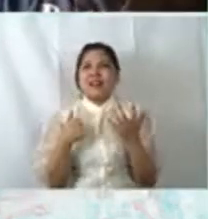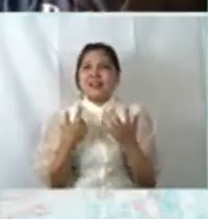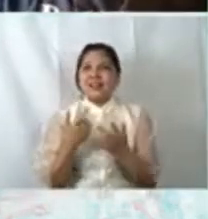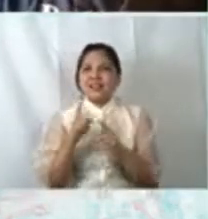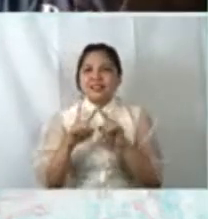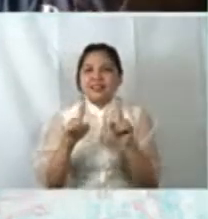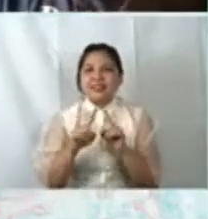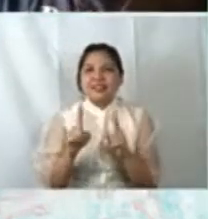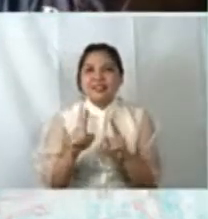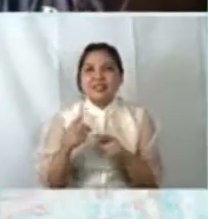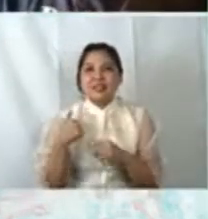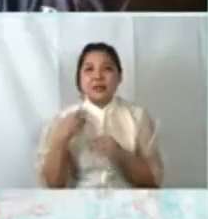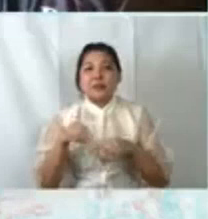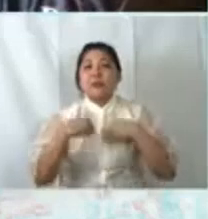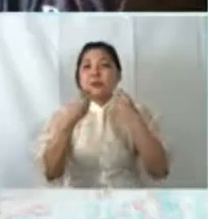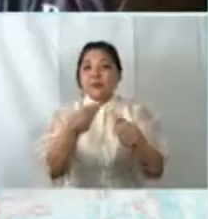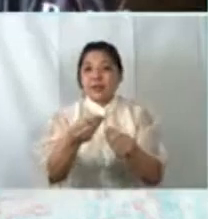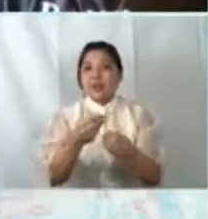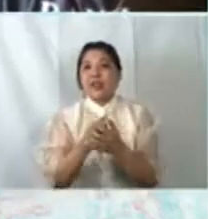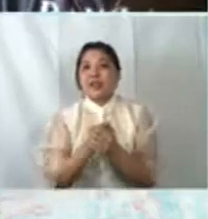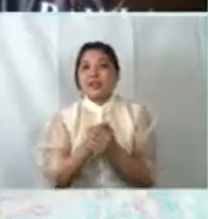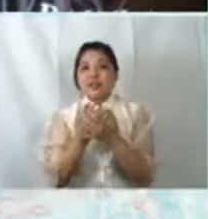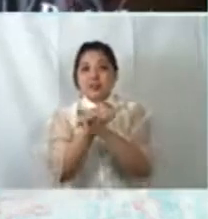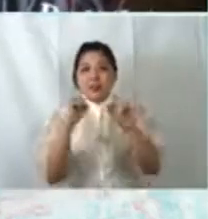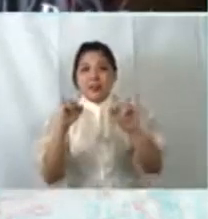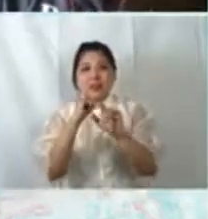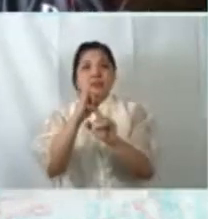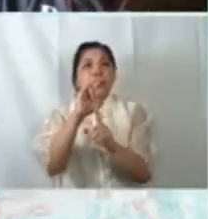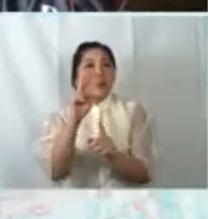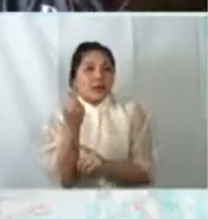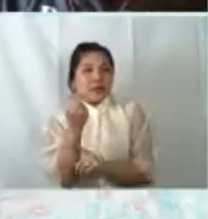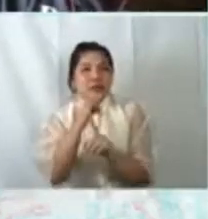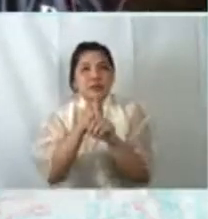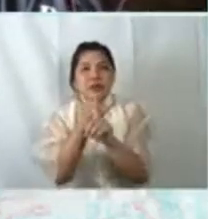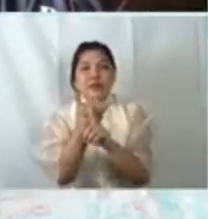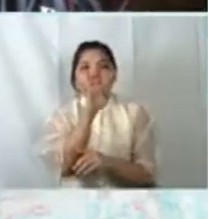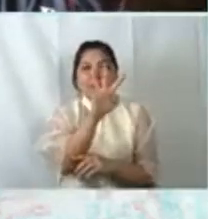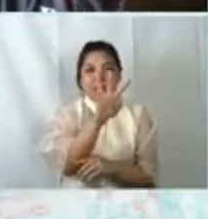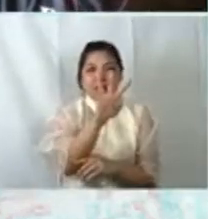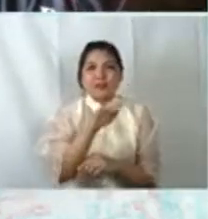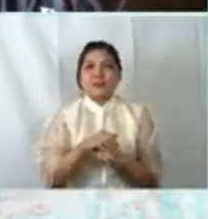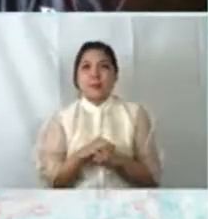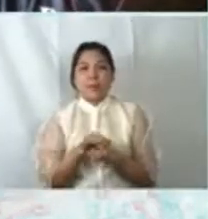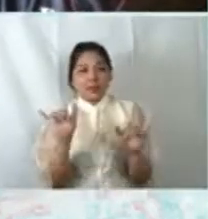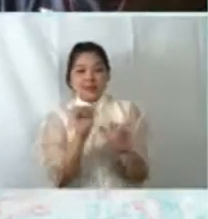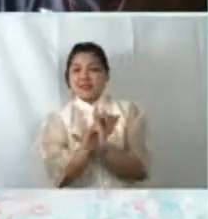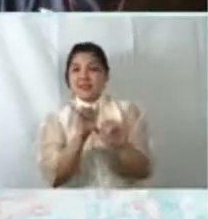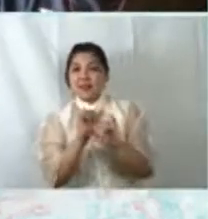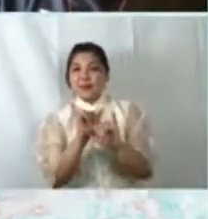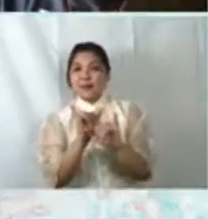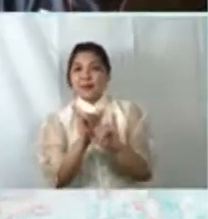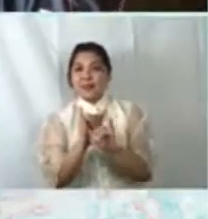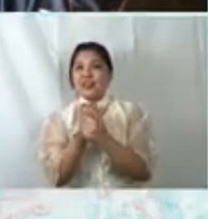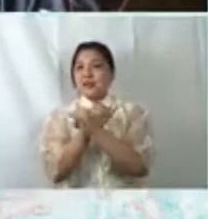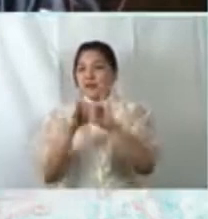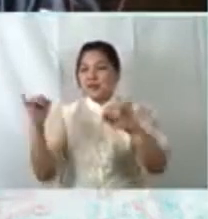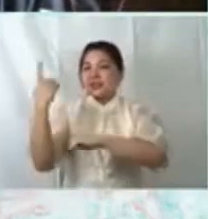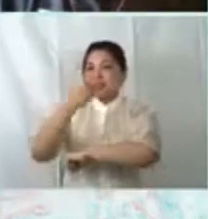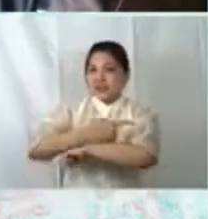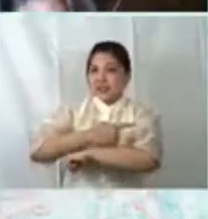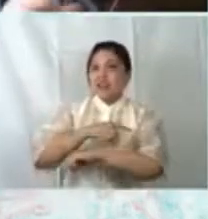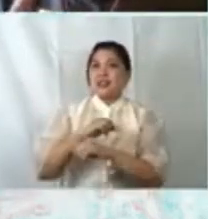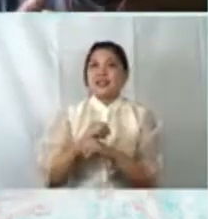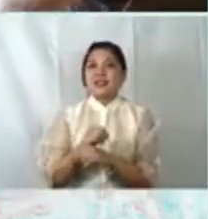ng independence sa atin, July 4, sa kanilang July 4 celebration ng independence